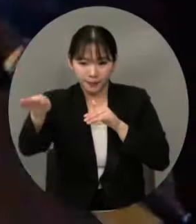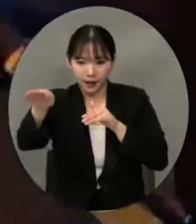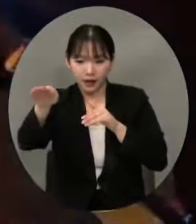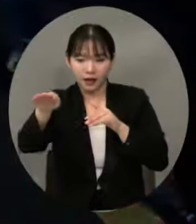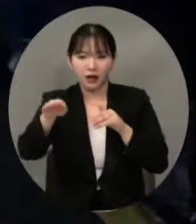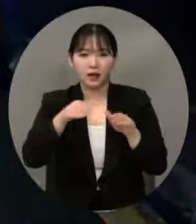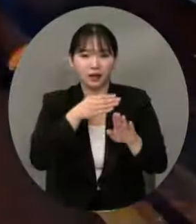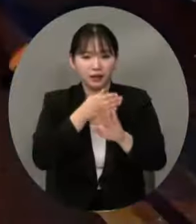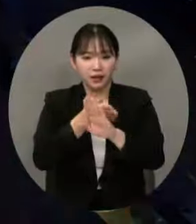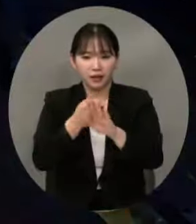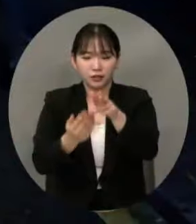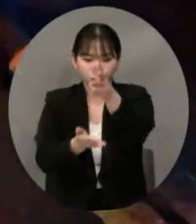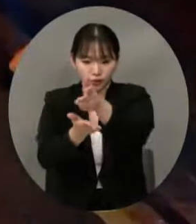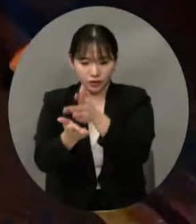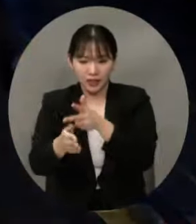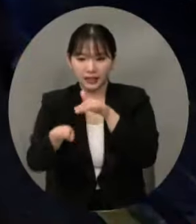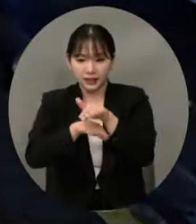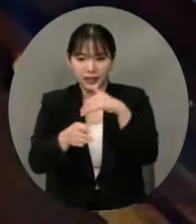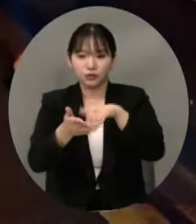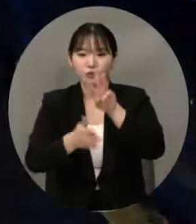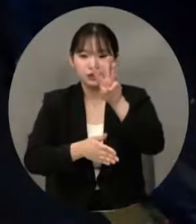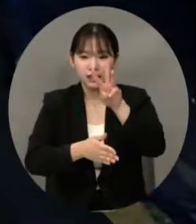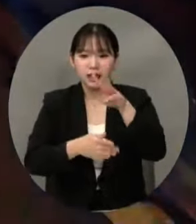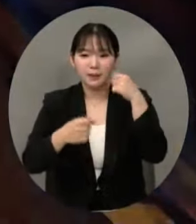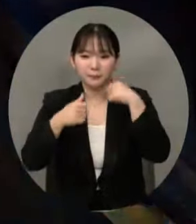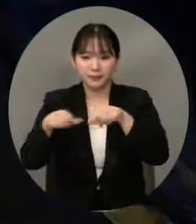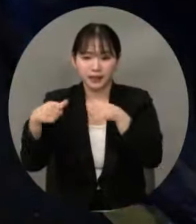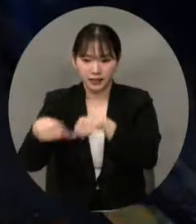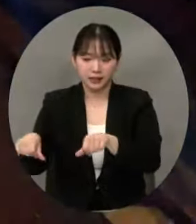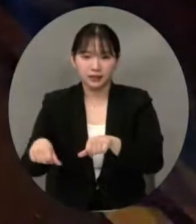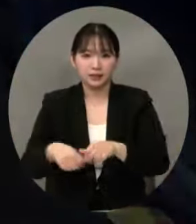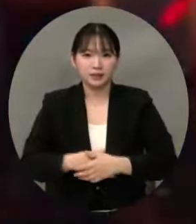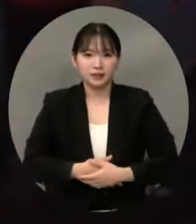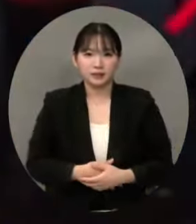부딪혀 인근에 주차도 있던 차량 석대가 파손됐습니다